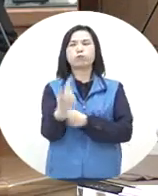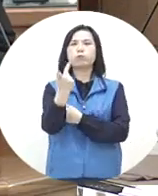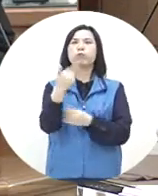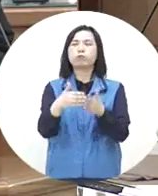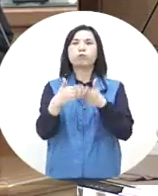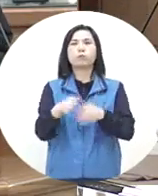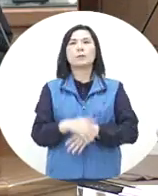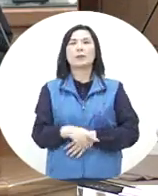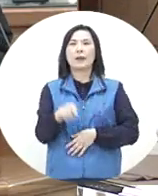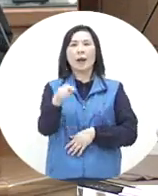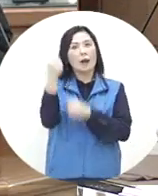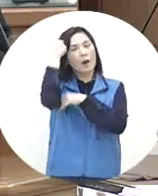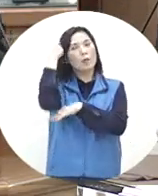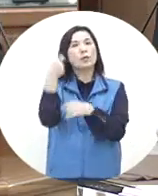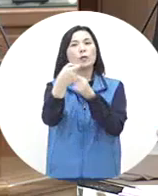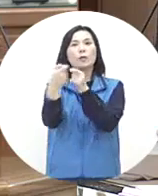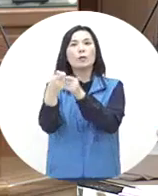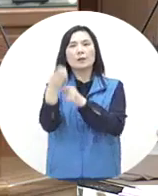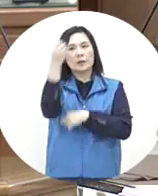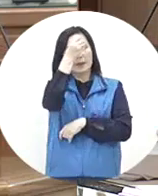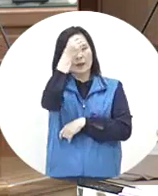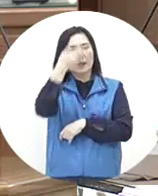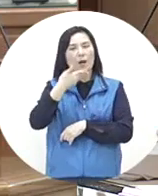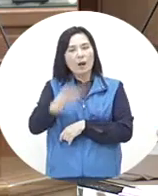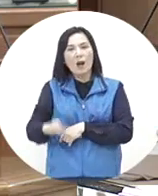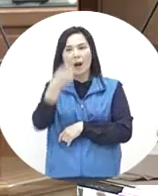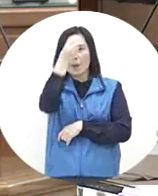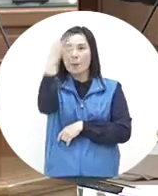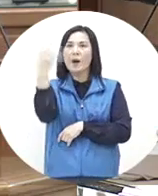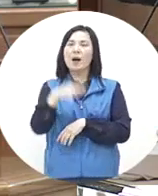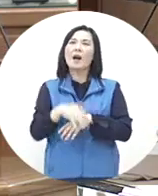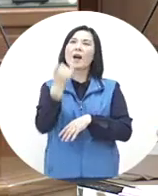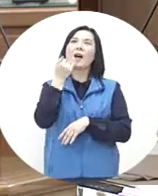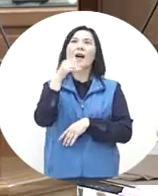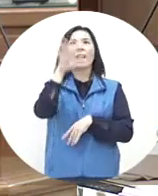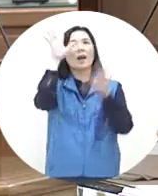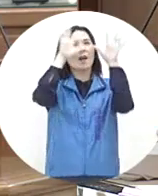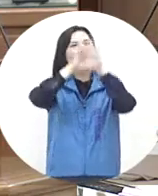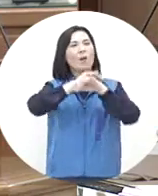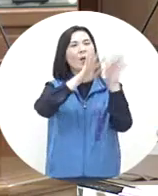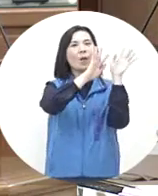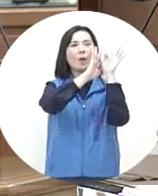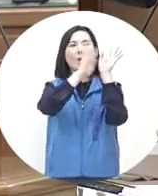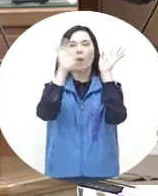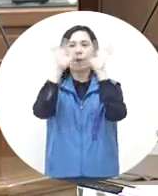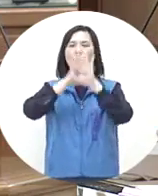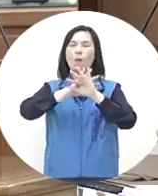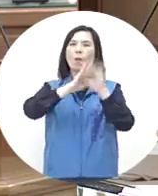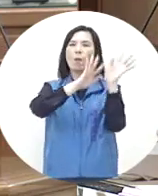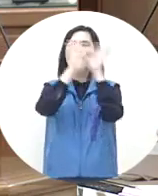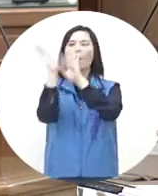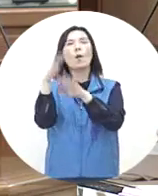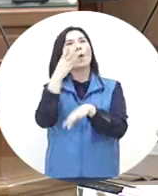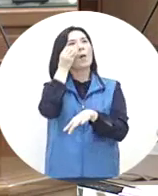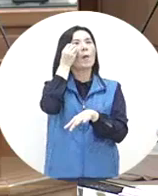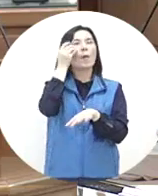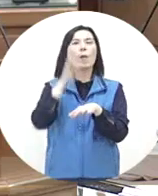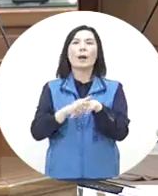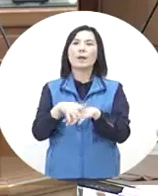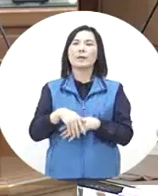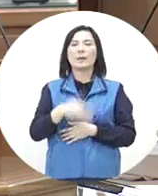家跟年轻人可以去那边这个赏夜景，那这个老年人呢可以上去那边运